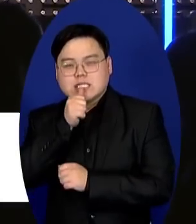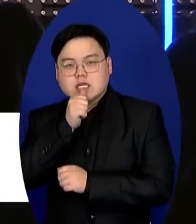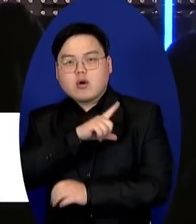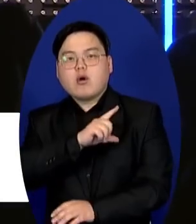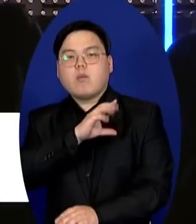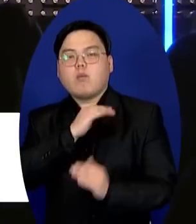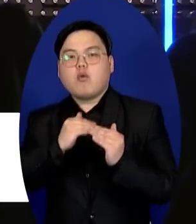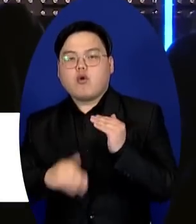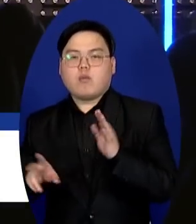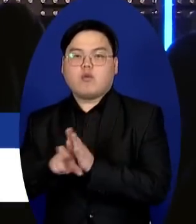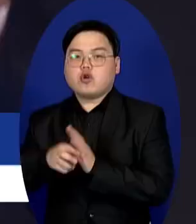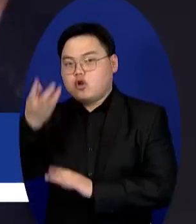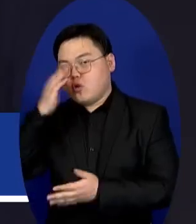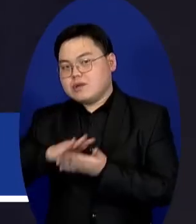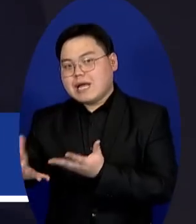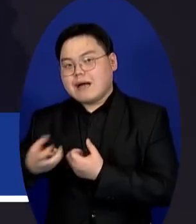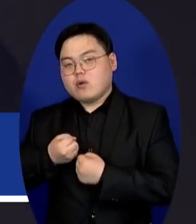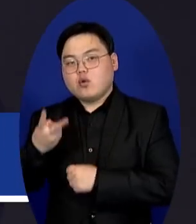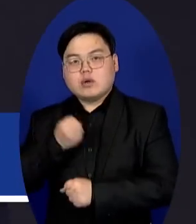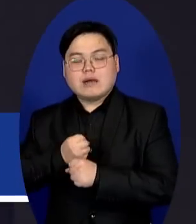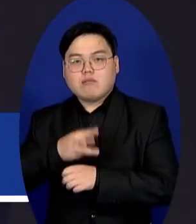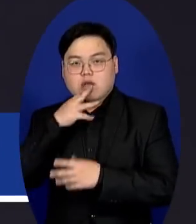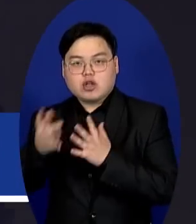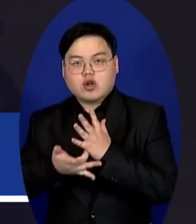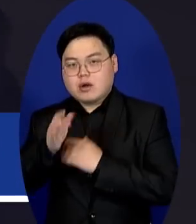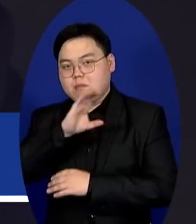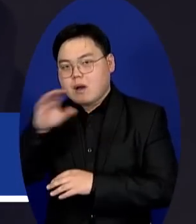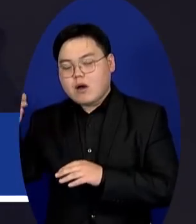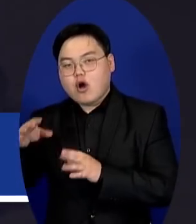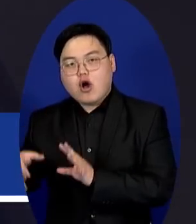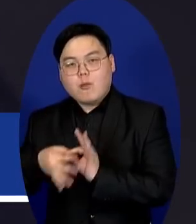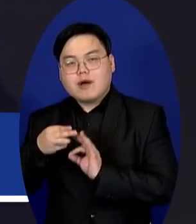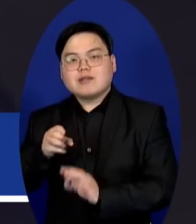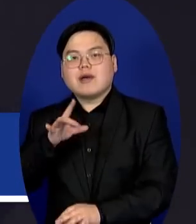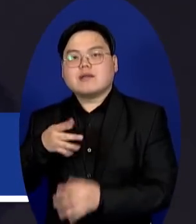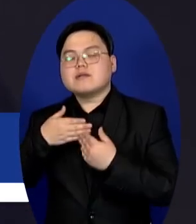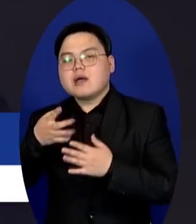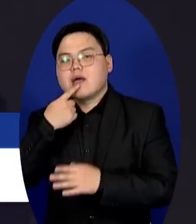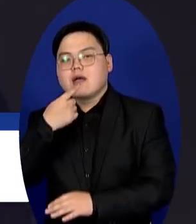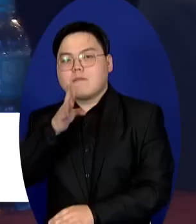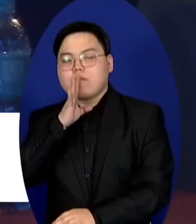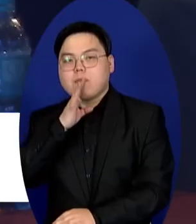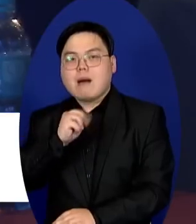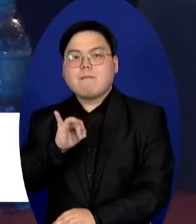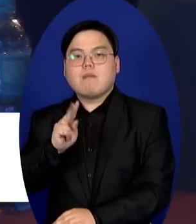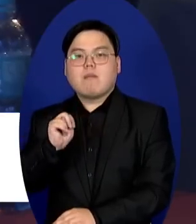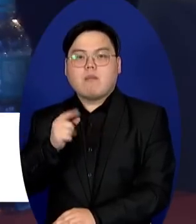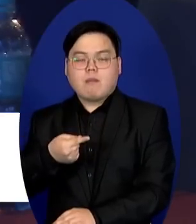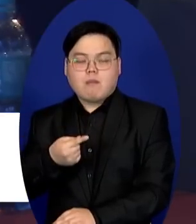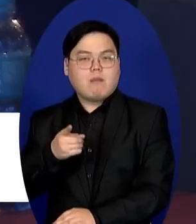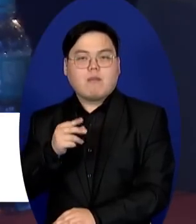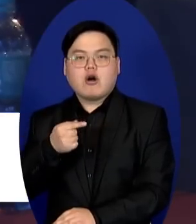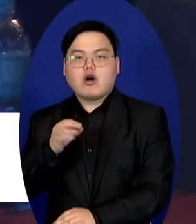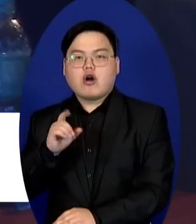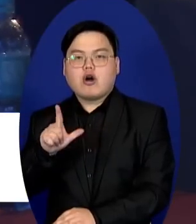байна. Мөн төрийн худалдаа хөшөлгөөг мэдээллийн технологийн компаниудтай холбох замаар тендерийг нээлттэй ил тод болгохоор Mind Goal системийг нэвтрүүлэхээр